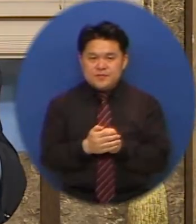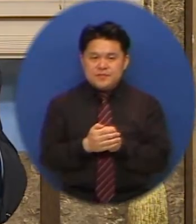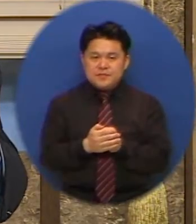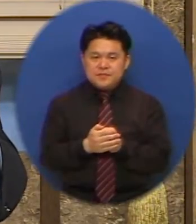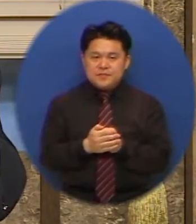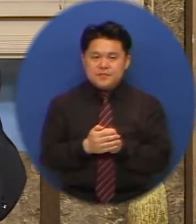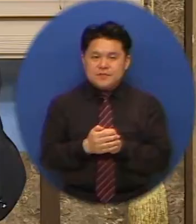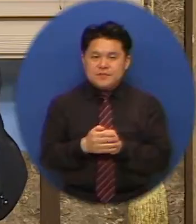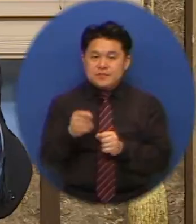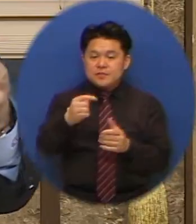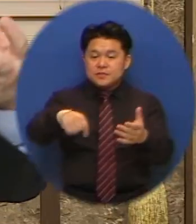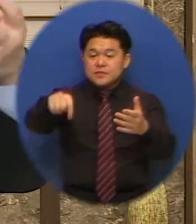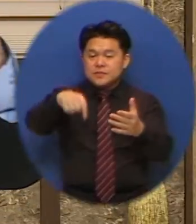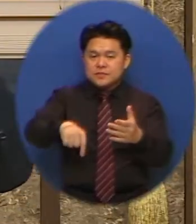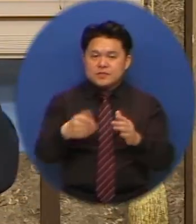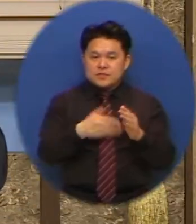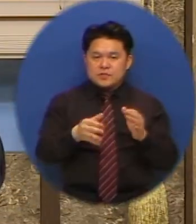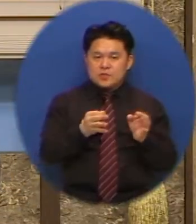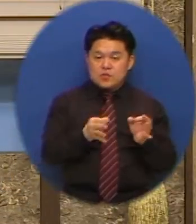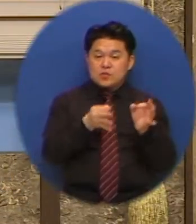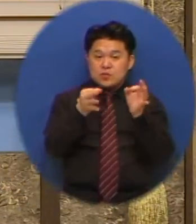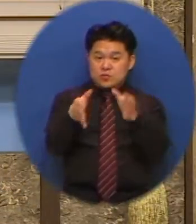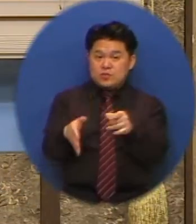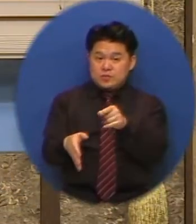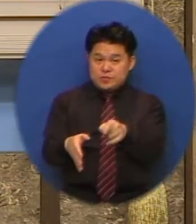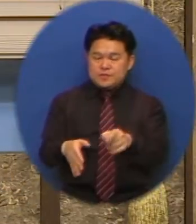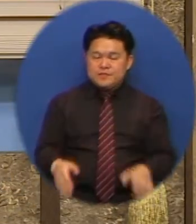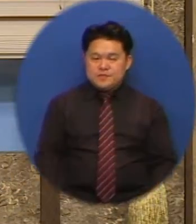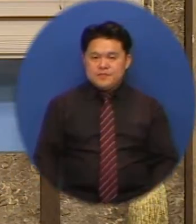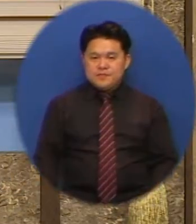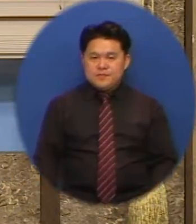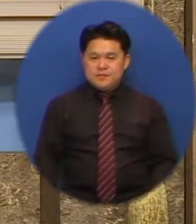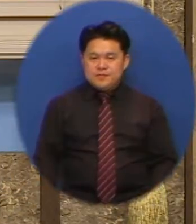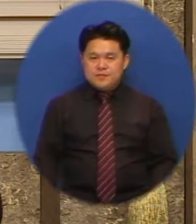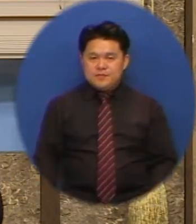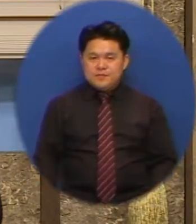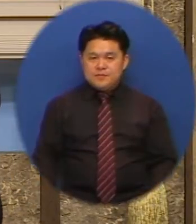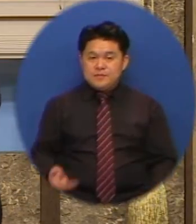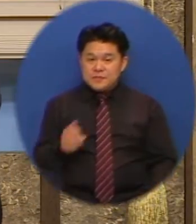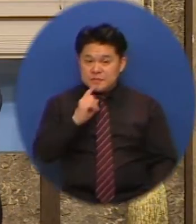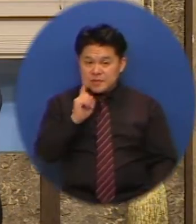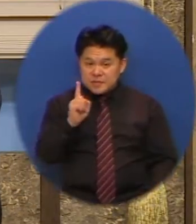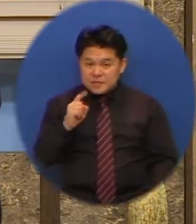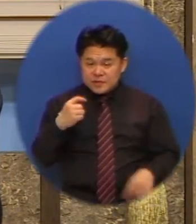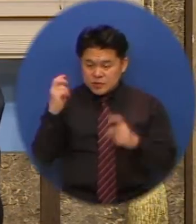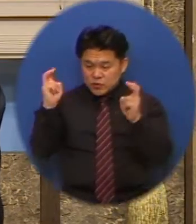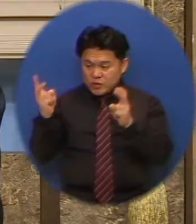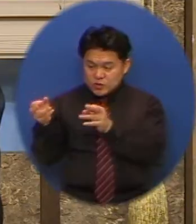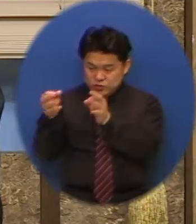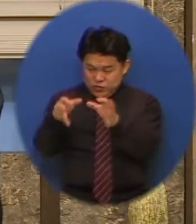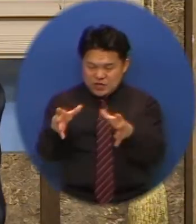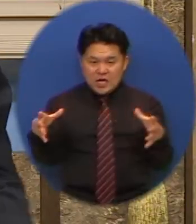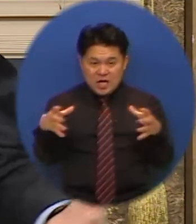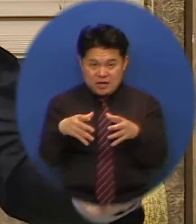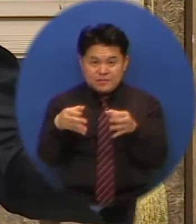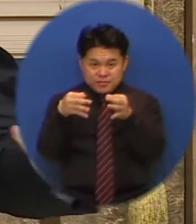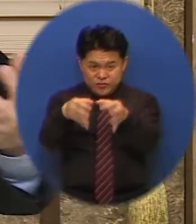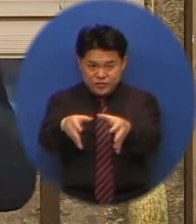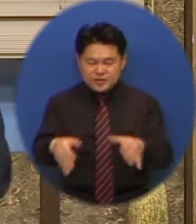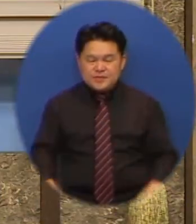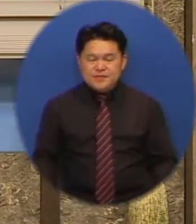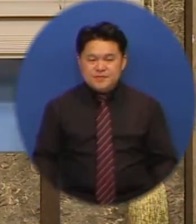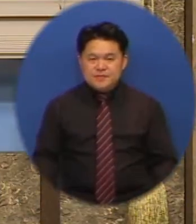현장에 공공 자금에 추가해 가지고 아까 얘기한 대로 기업의 CSR 자금이라든지 또